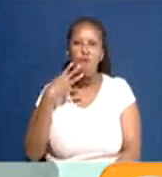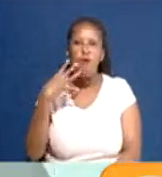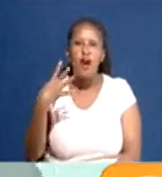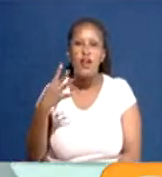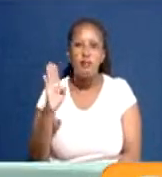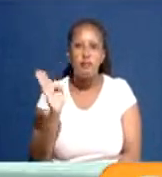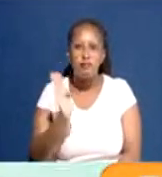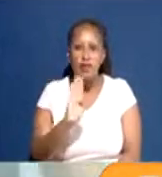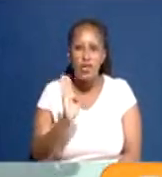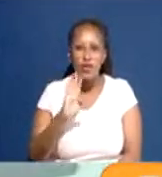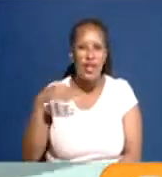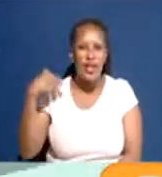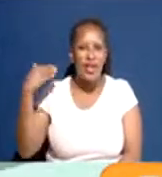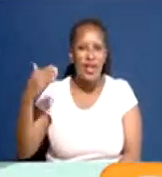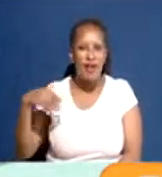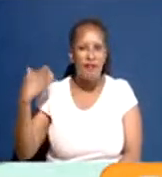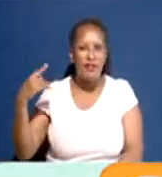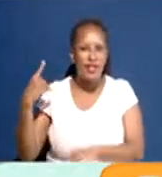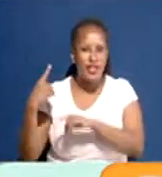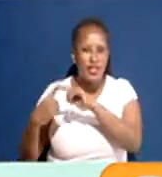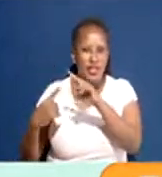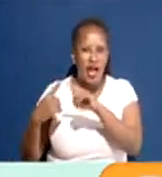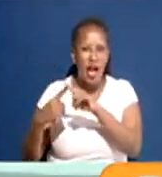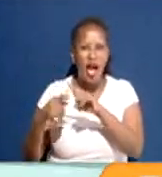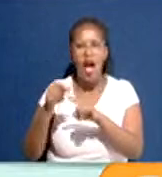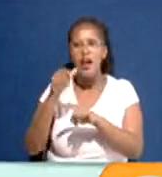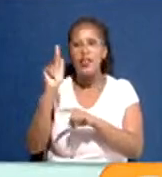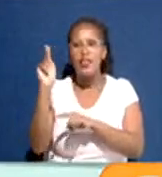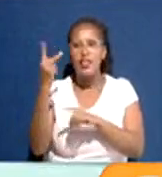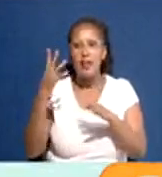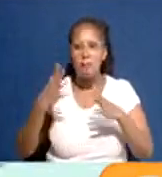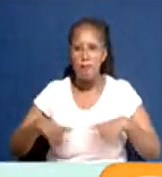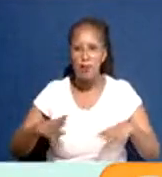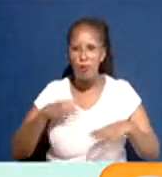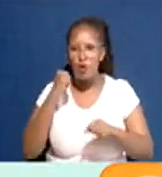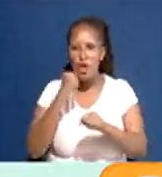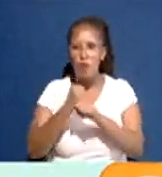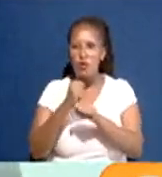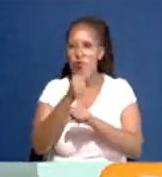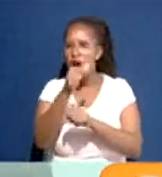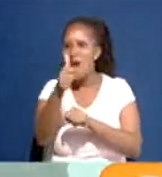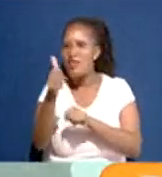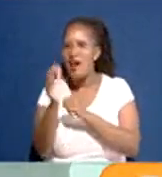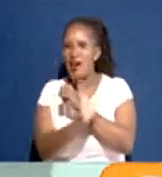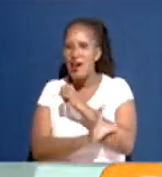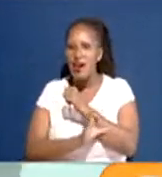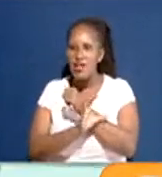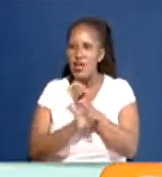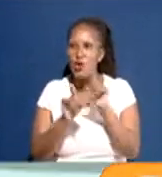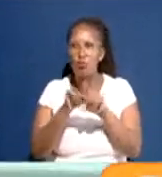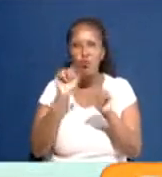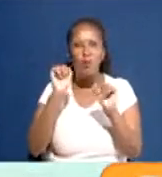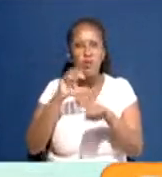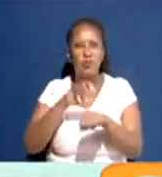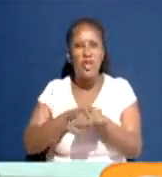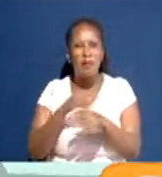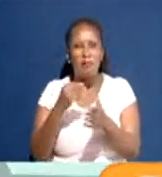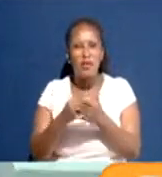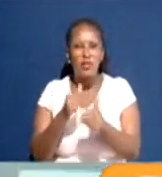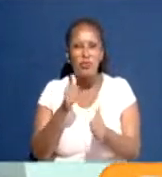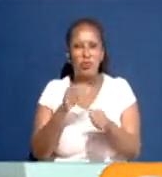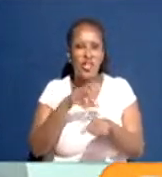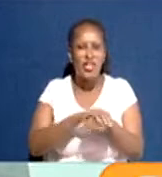mwaka. Wale wafanyikazi wanafanya kazi nje ya Kenya, hata wamepita pesa tunapata kwa